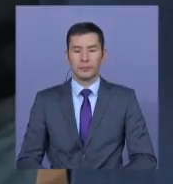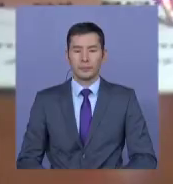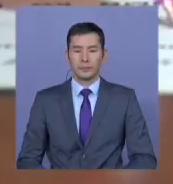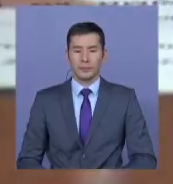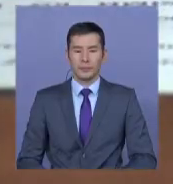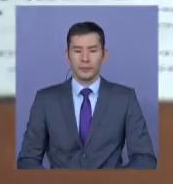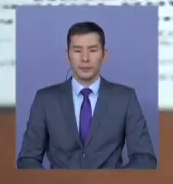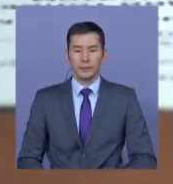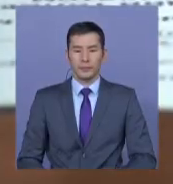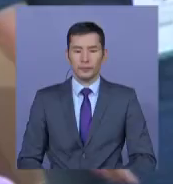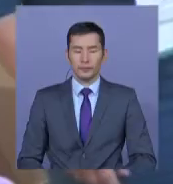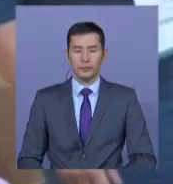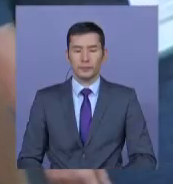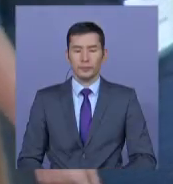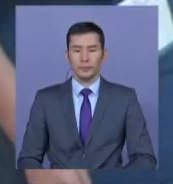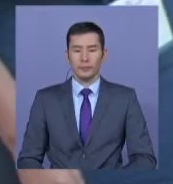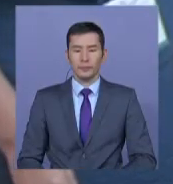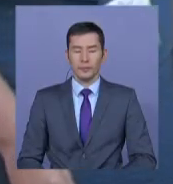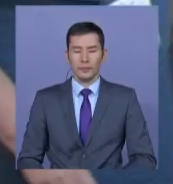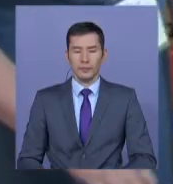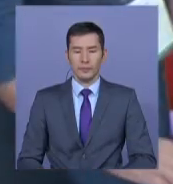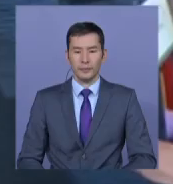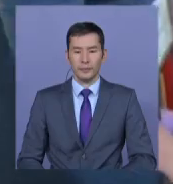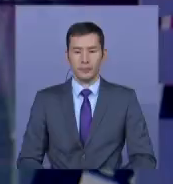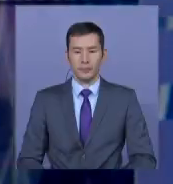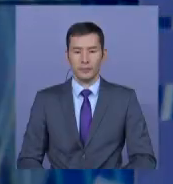Салтанат Нысанбек, Нұрлан Өтегенов, Алматы телеарнасы, Нұрсұлтан қаласынан.